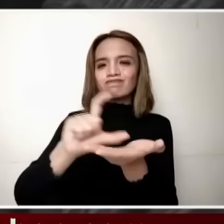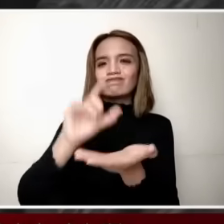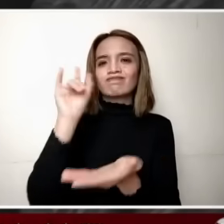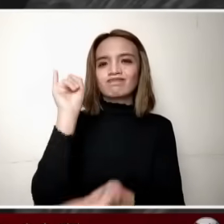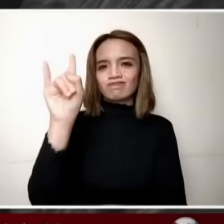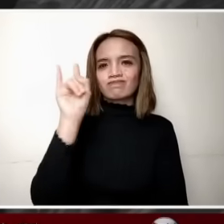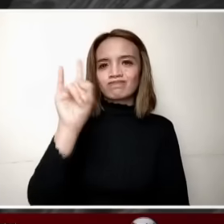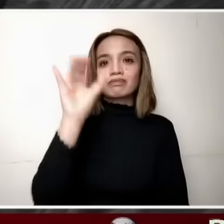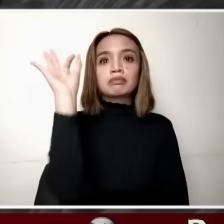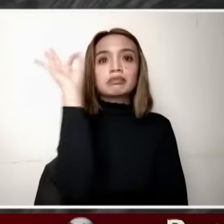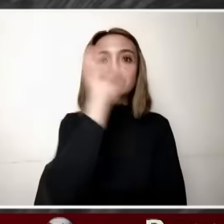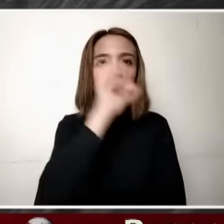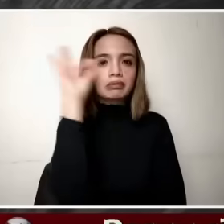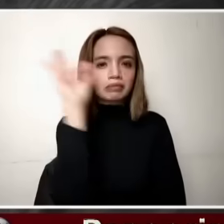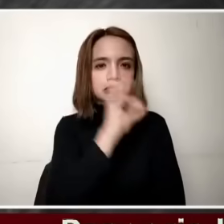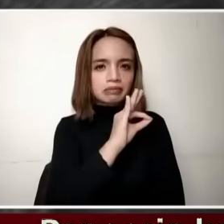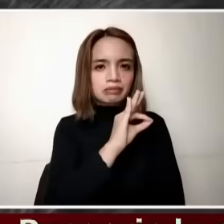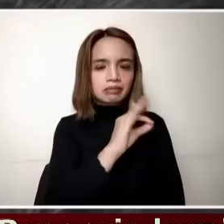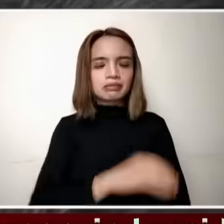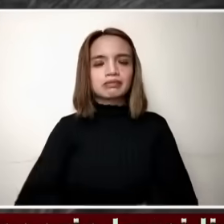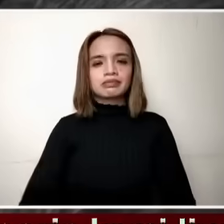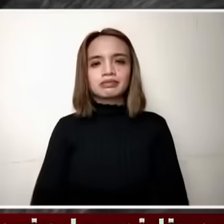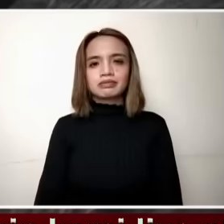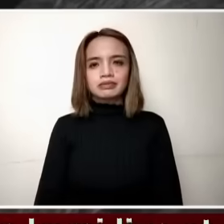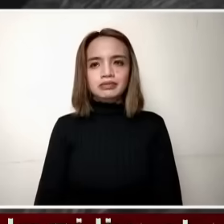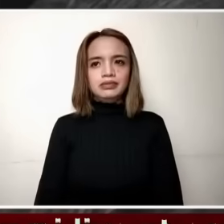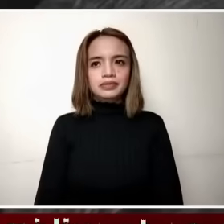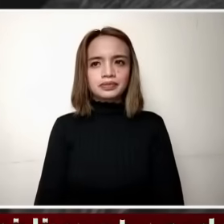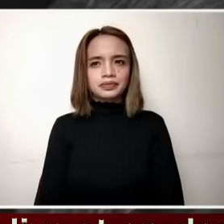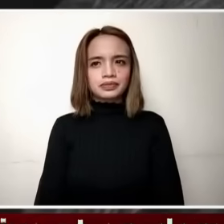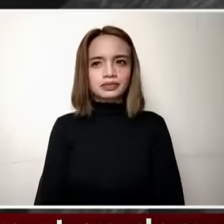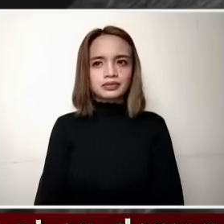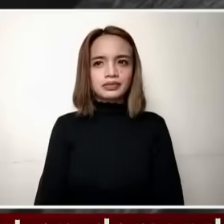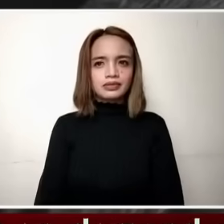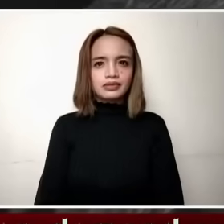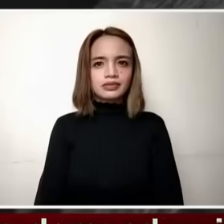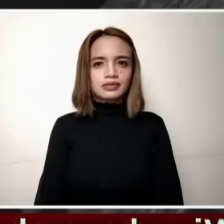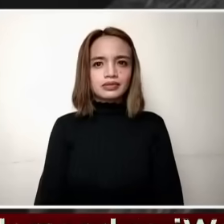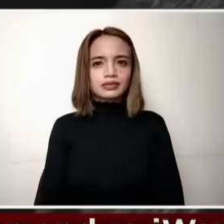Filipino. George Carino, ABS-CBN News.